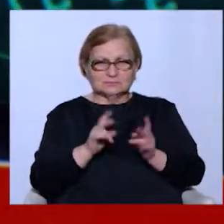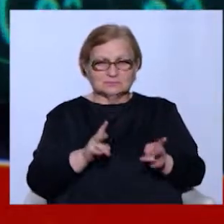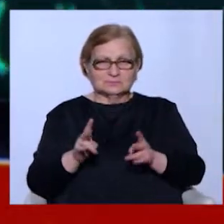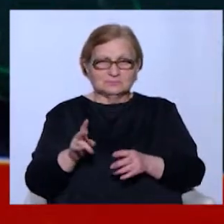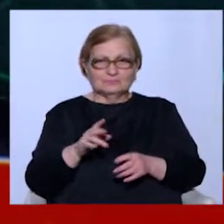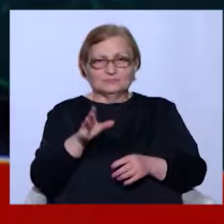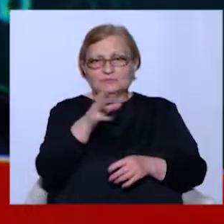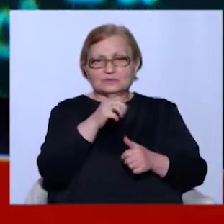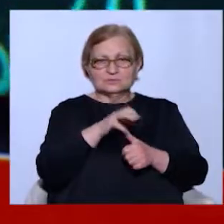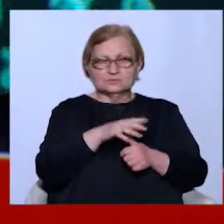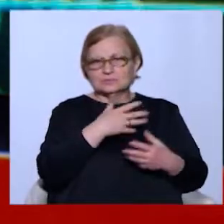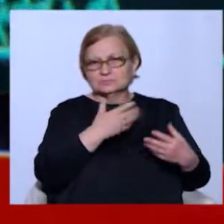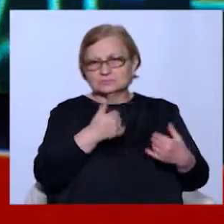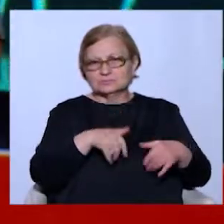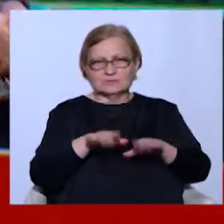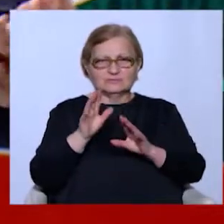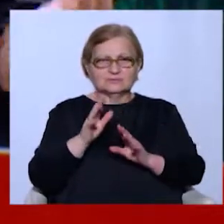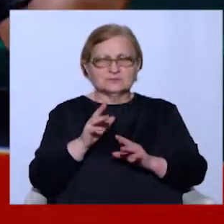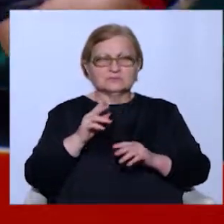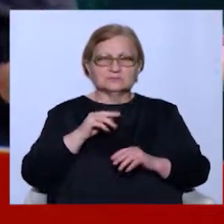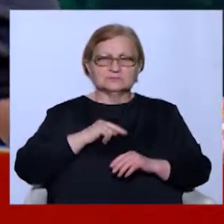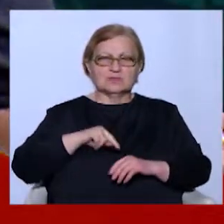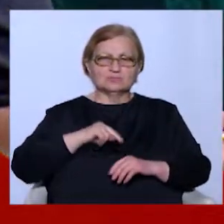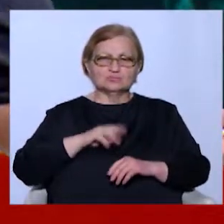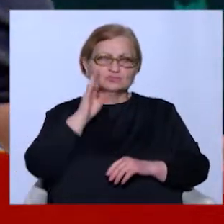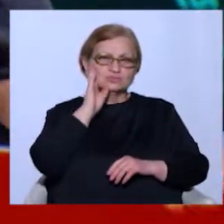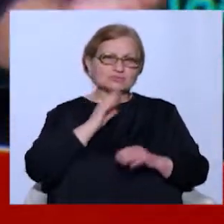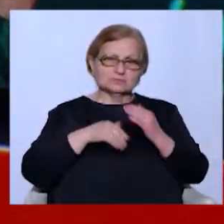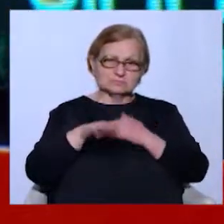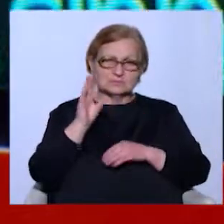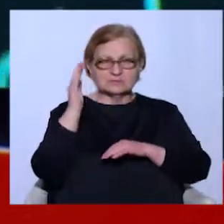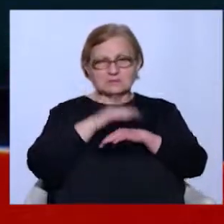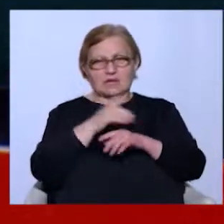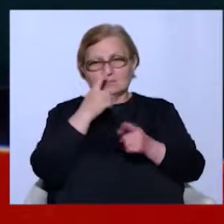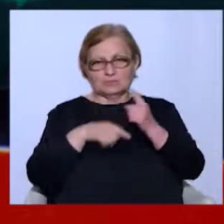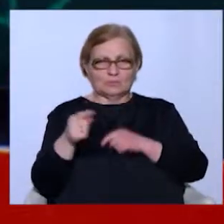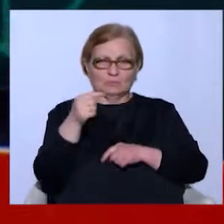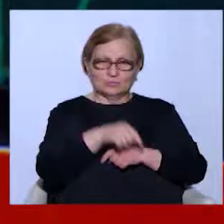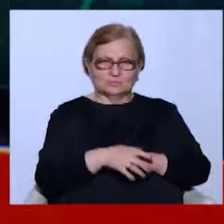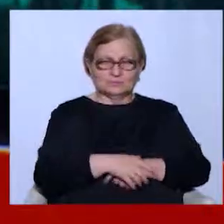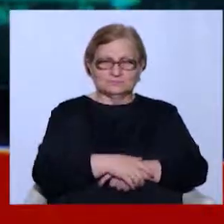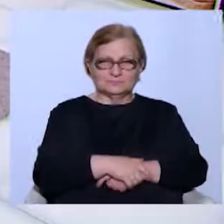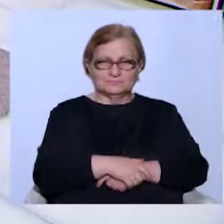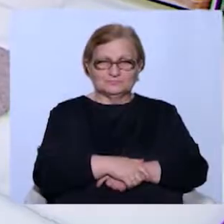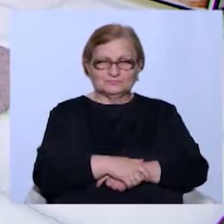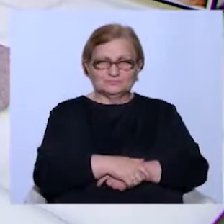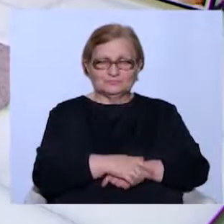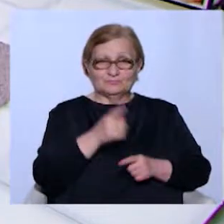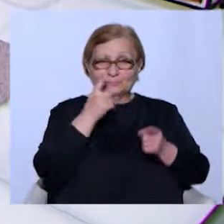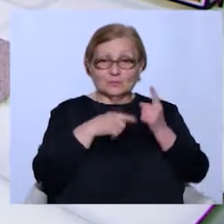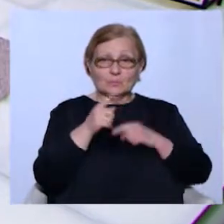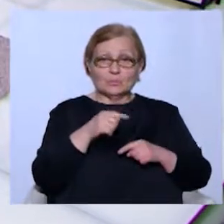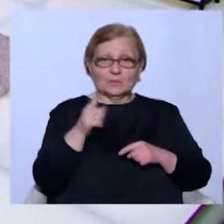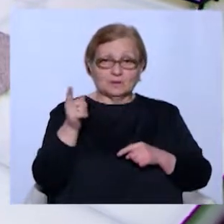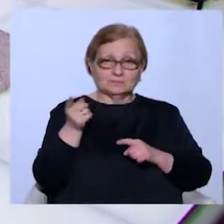ჯუჯები წავიდნენ სამუშაოდ. იცით ხომ რომ დადიან ისინი, მიდიან დილით სამუშაოს, საღამოს უკან ბრუნდებიან. ასე უკან